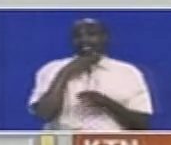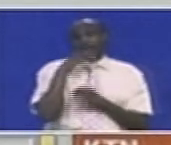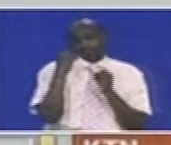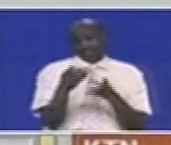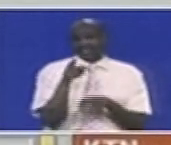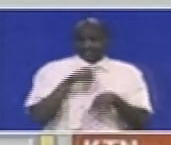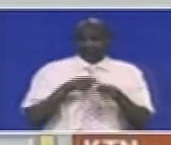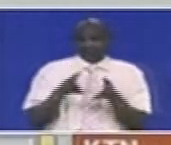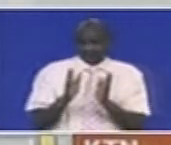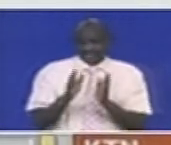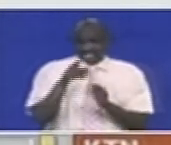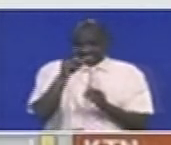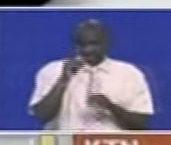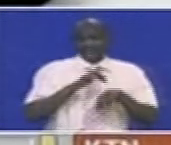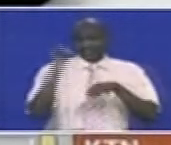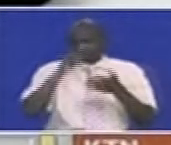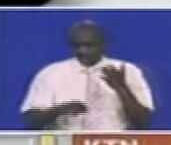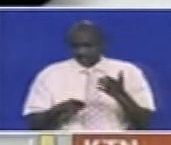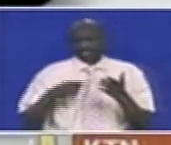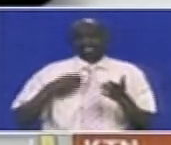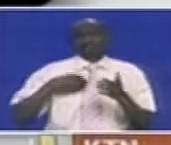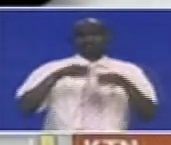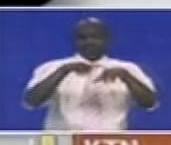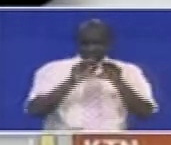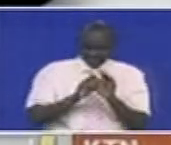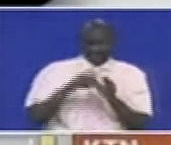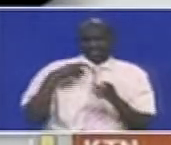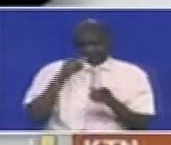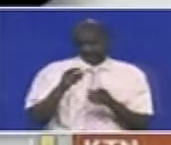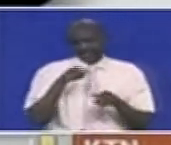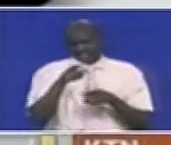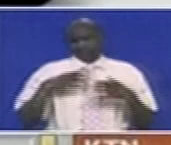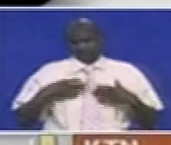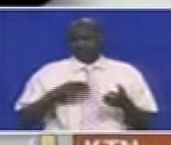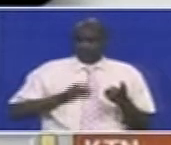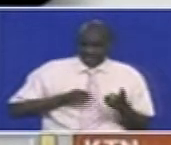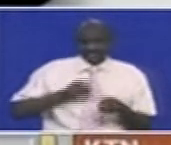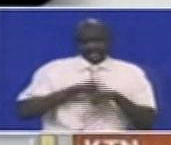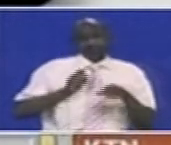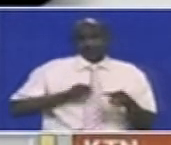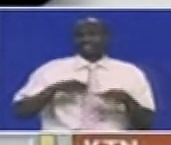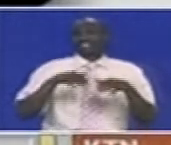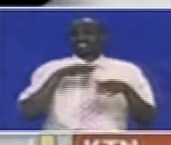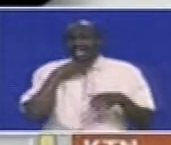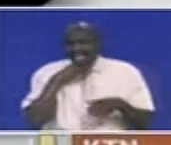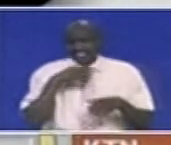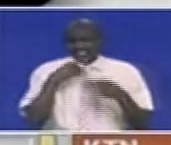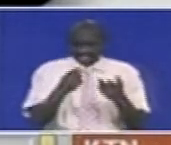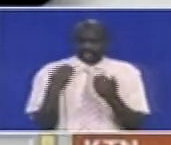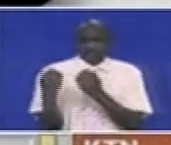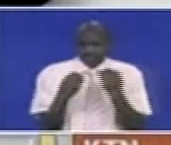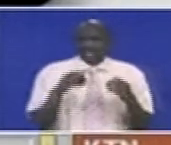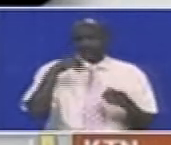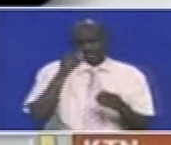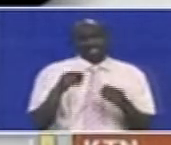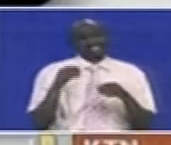jumla, athari hizo zikiwa gharama za mazishi kwa familia, kusambaratika kwa familia mama anapofariki ambapo watoto hulelewa na watu wengine